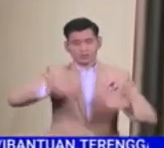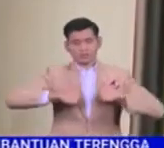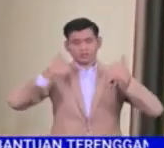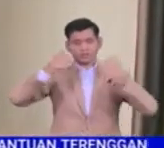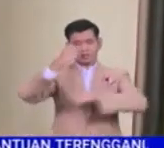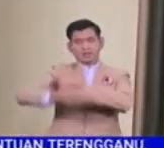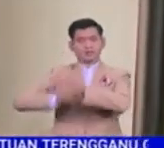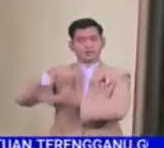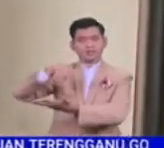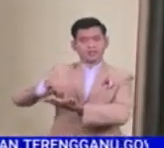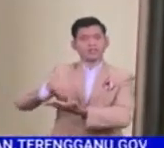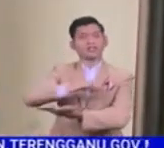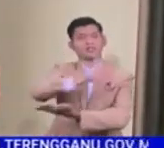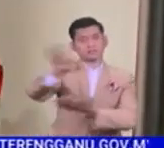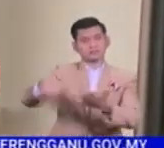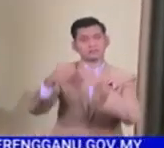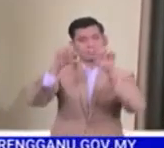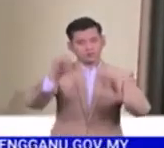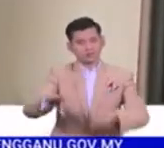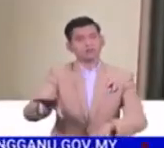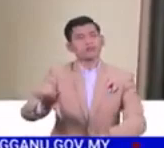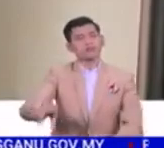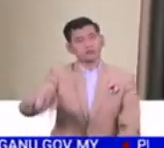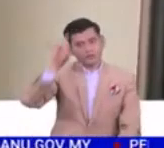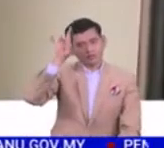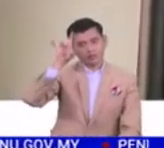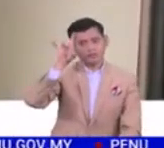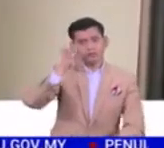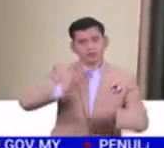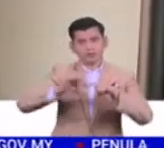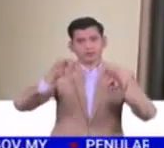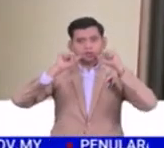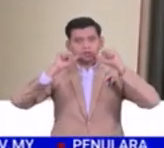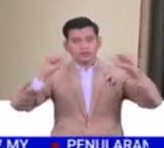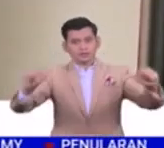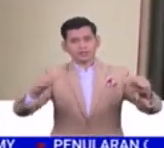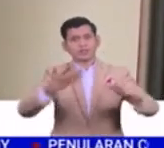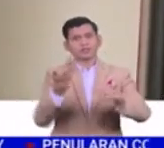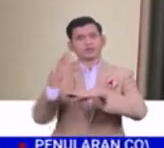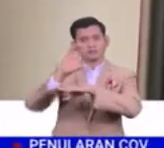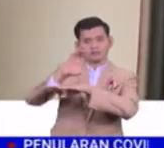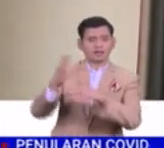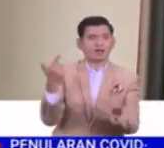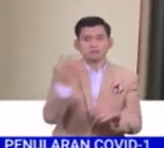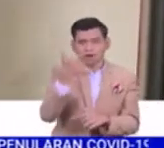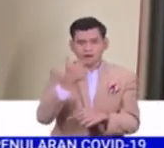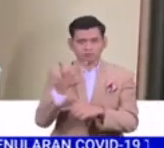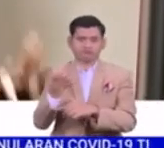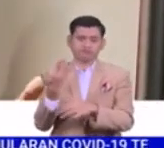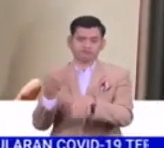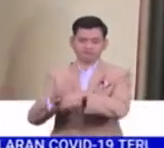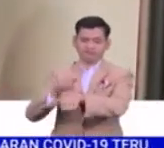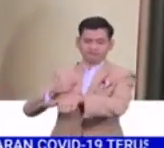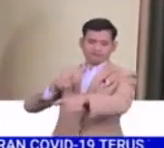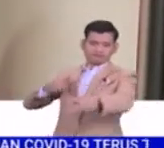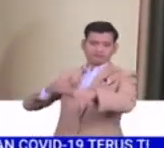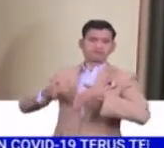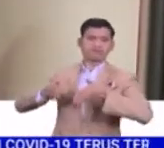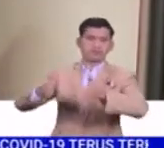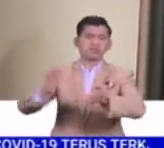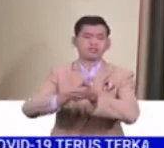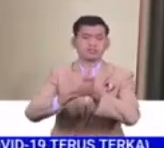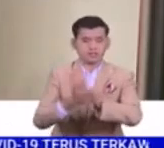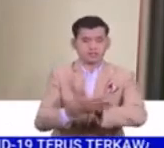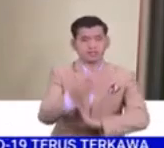tahun ini warga kota dilihat lebih memilih pengangkutan awam berbanding bersesak di atas jalan raya. Walau bagaimanapun,